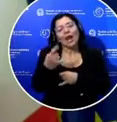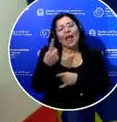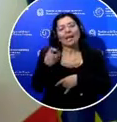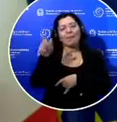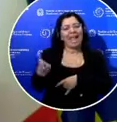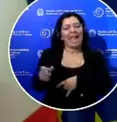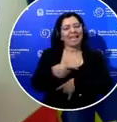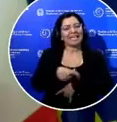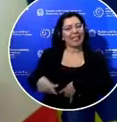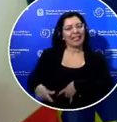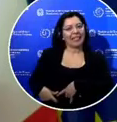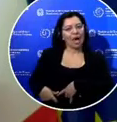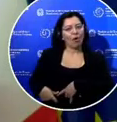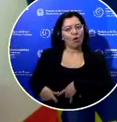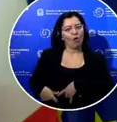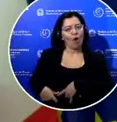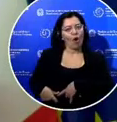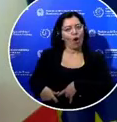sindaco